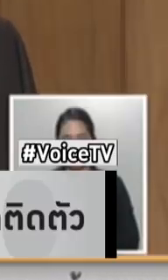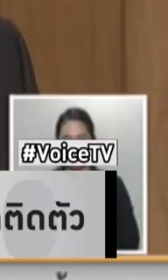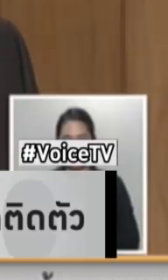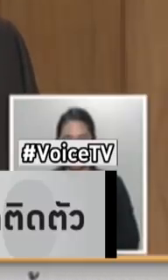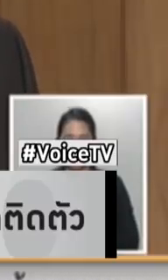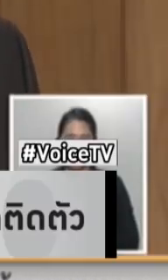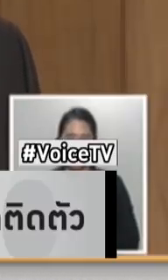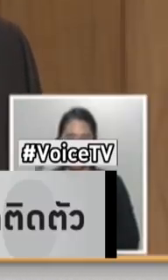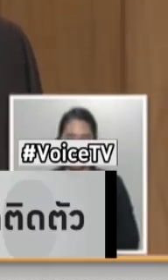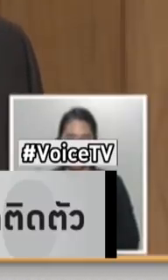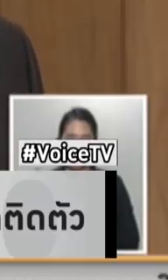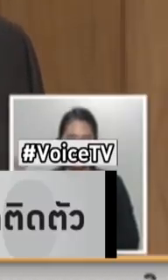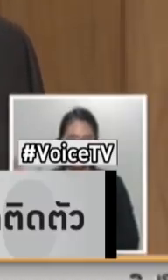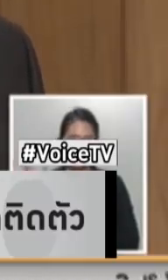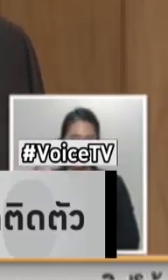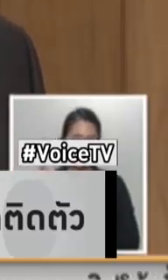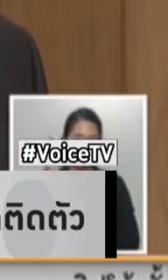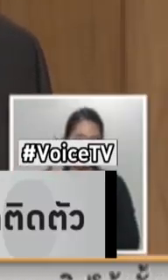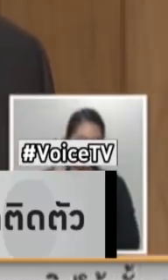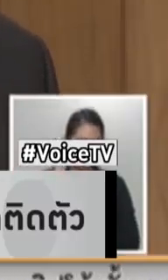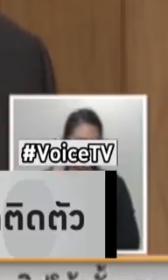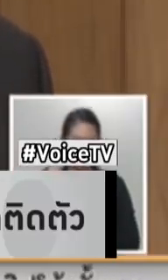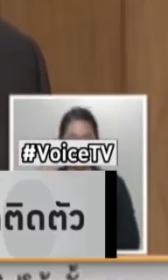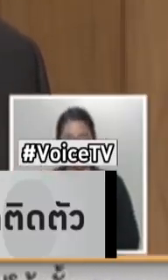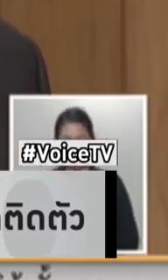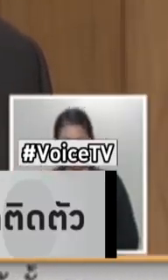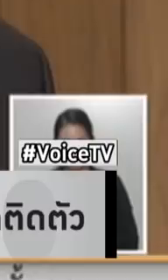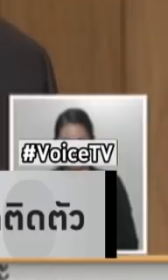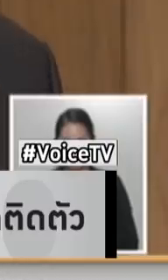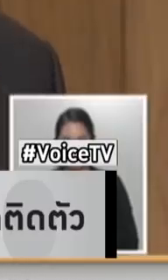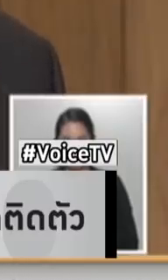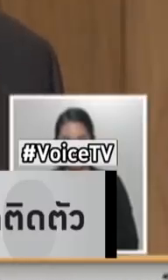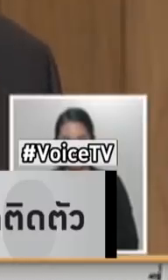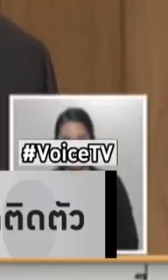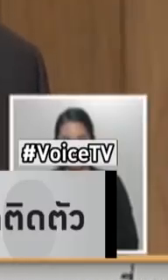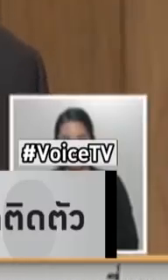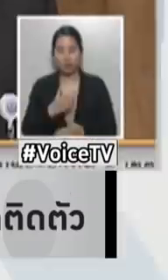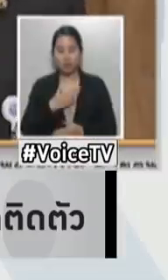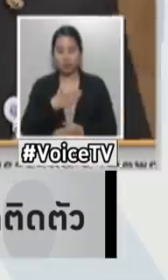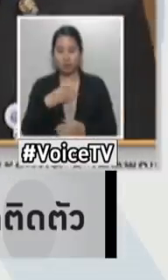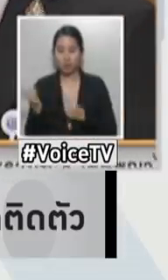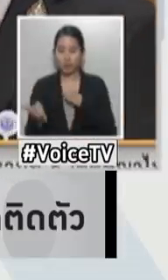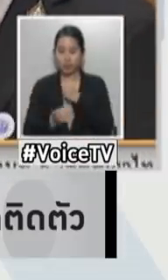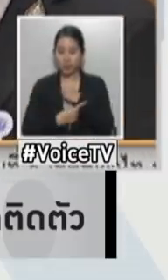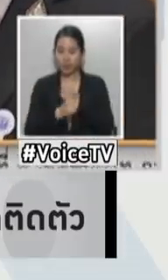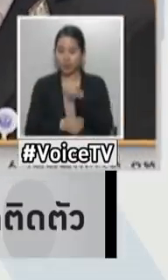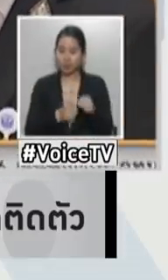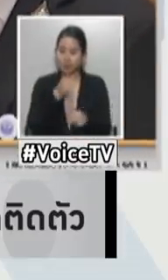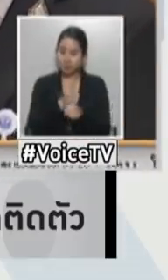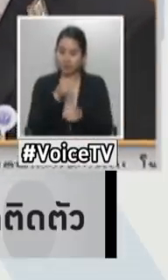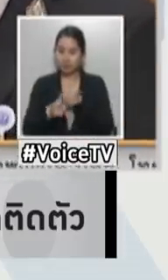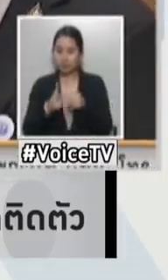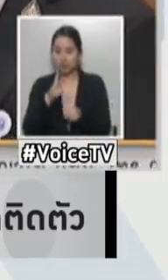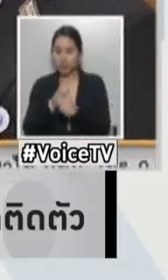าไว้เพื่อชาติศาสนาพระมหากษัตริย์จะไม่ยอมอยู่กับเรื่องเก่าที่เป็นฝันร้ายคือผมงงมากเลยว่าไอ้ที่เถียงกันนี่เรื่องอะไรแล้วทำไมไม่ตัดสิน